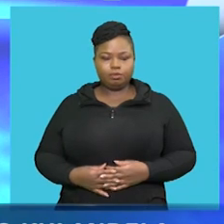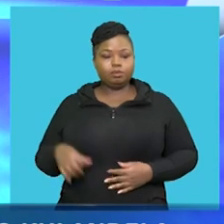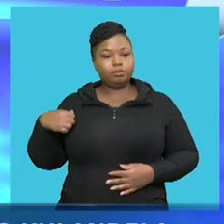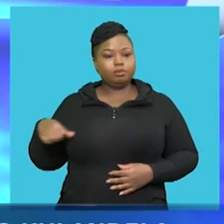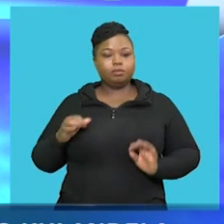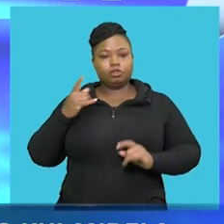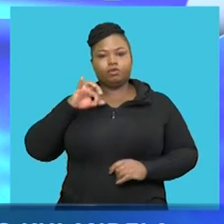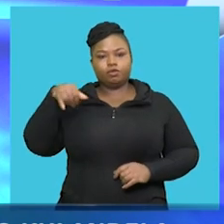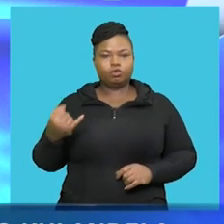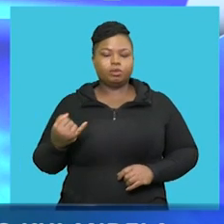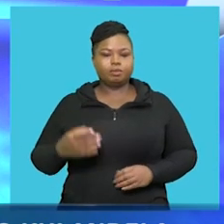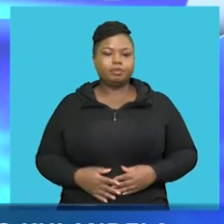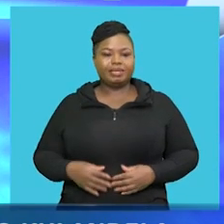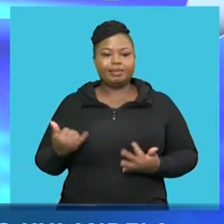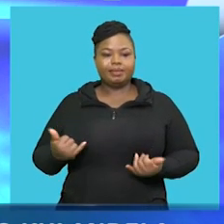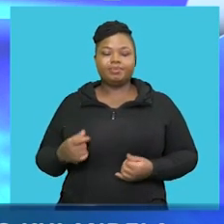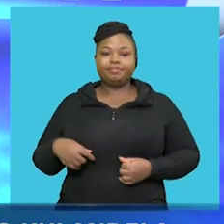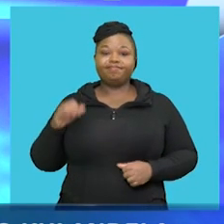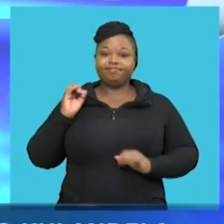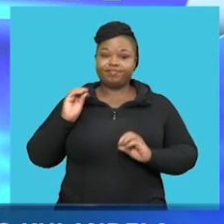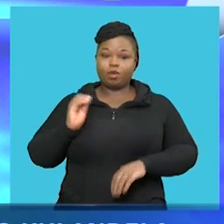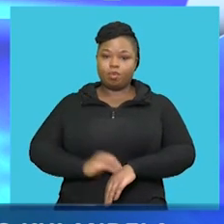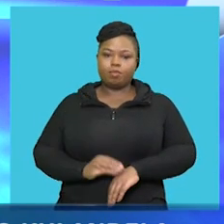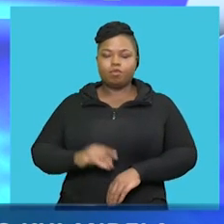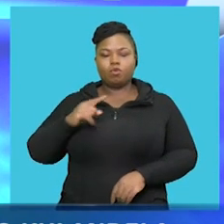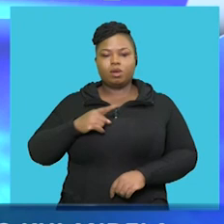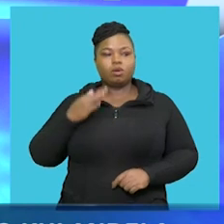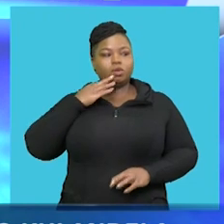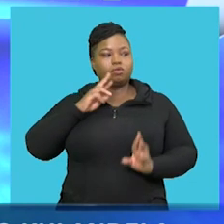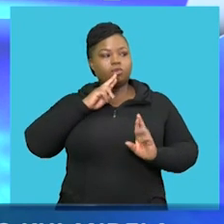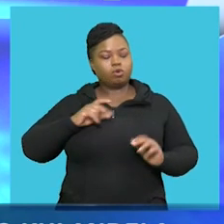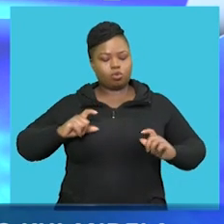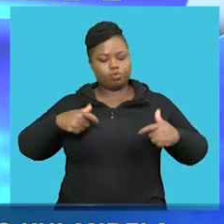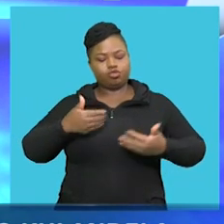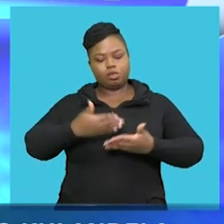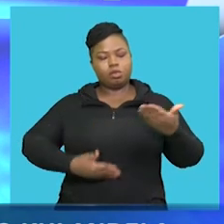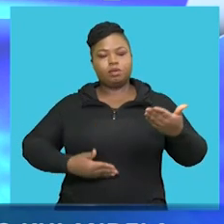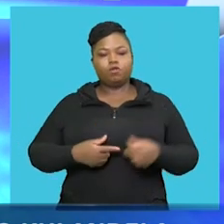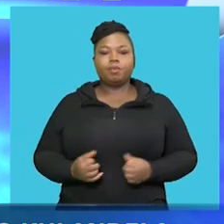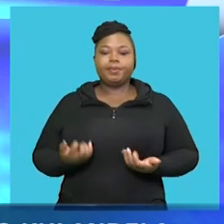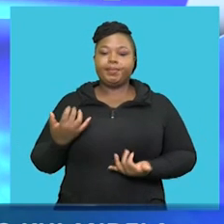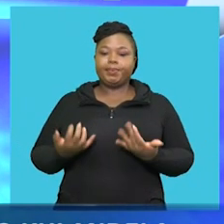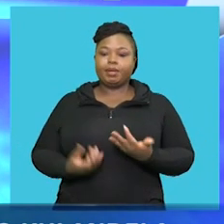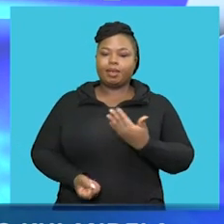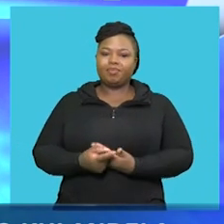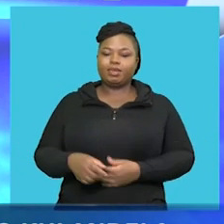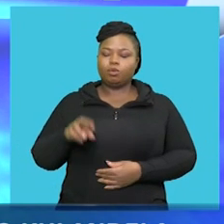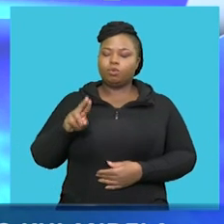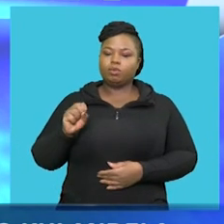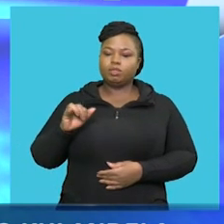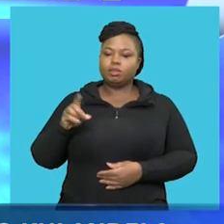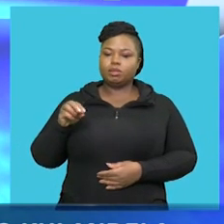Umasipala waseGoli untyumpantyumpeka emanzini abilayo kulandela ukukhutshwa kwengxelo yekomishini kumlilo wesakhiwo iUsindiso